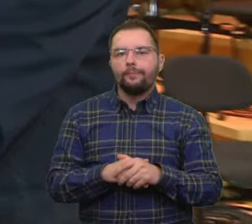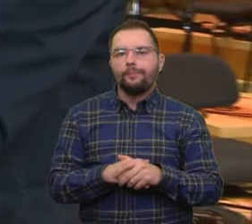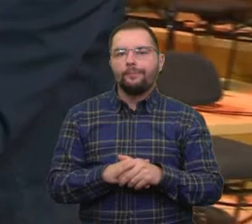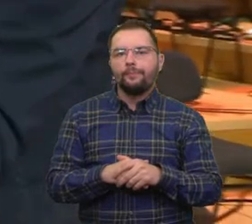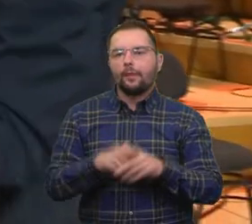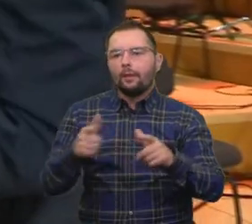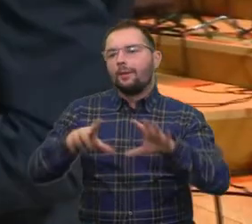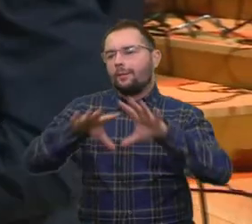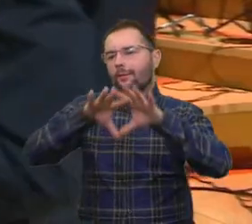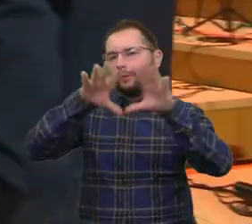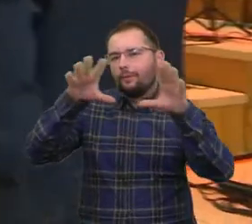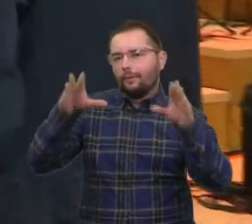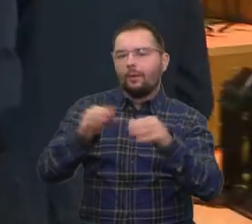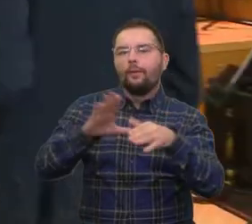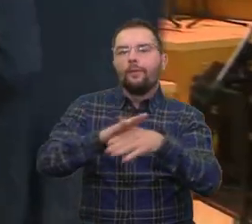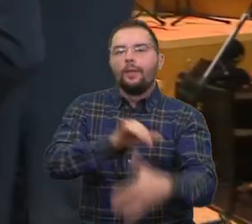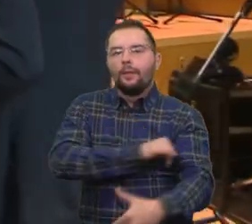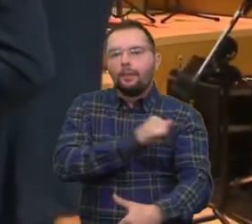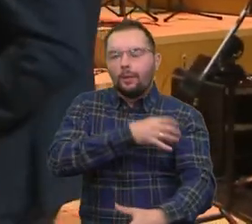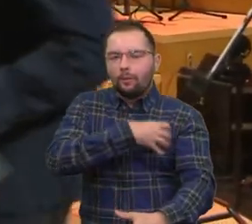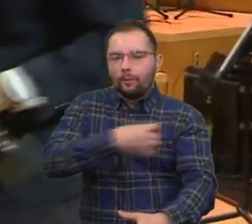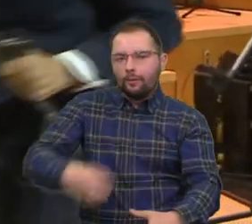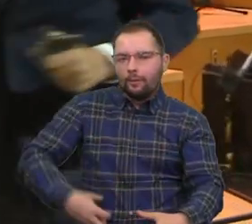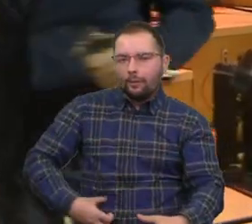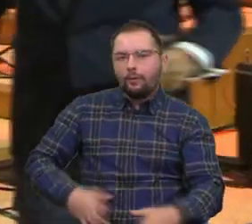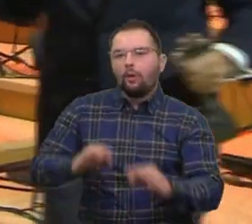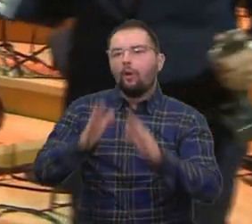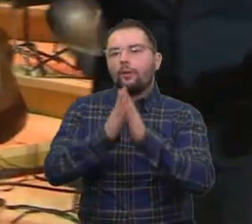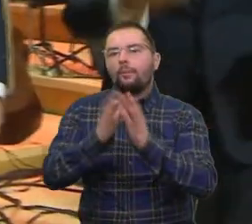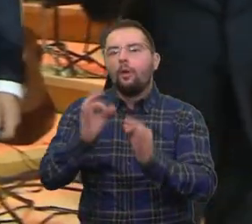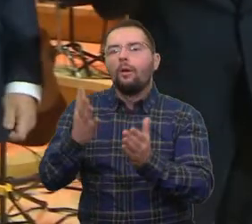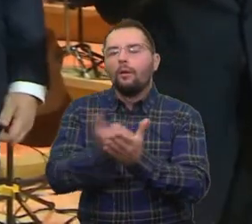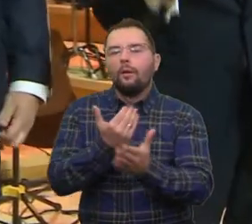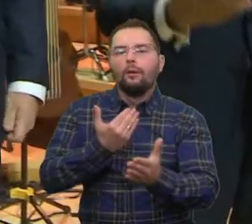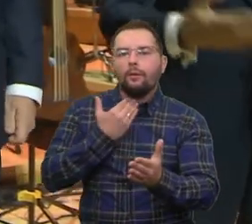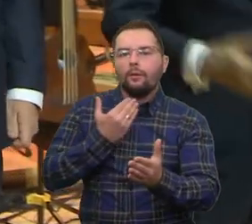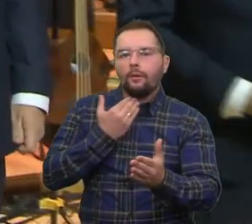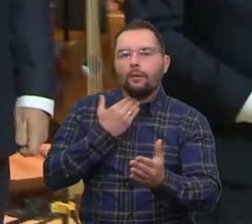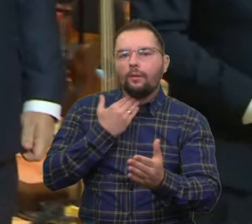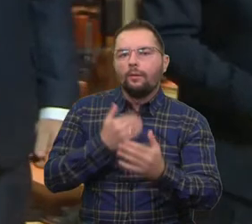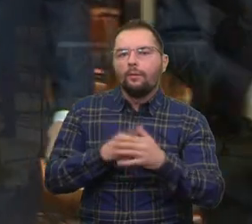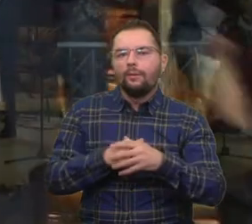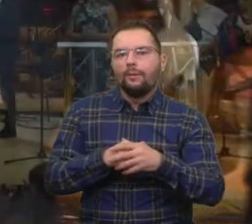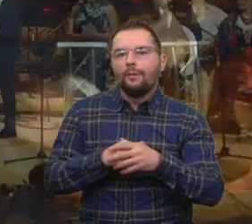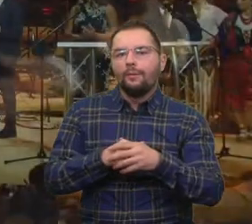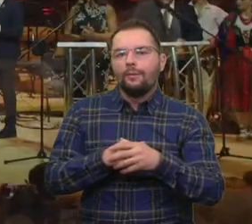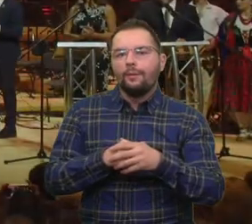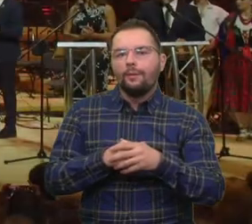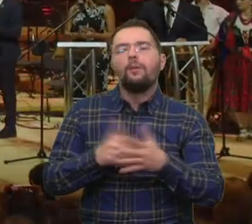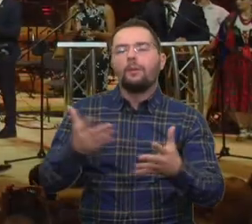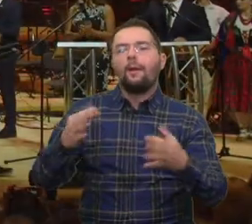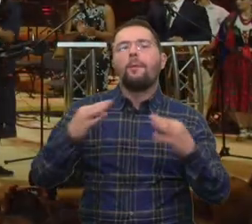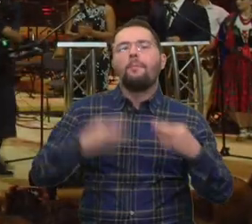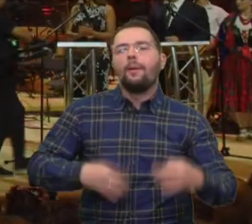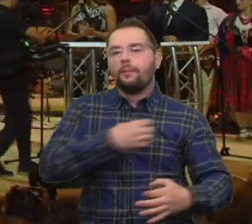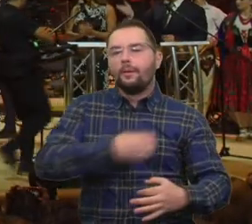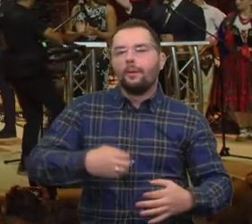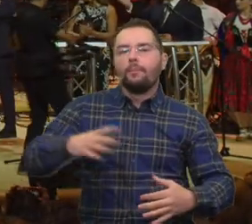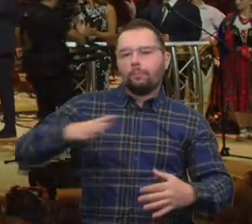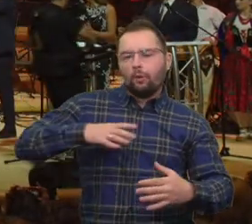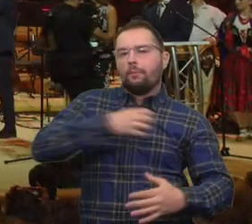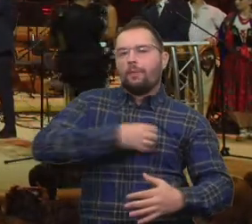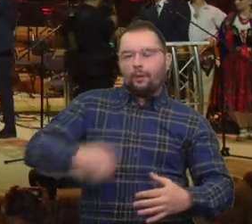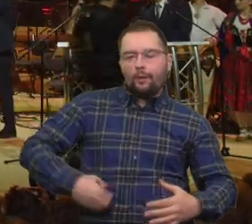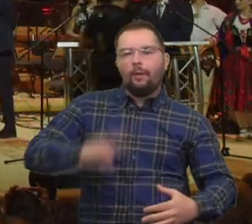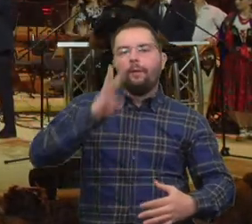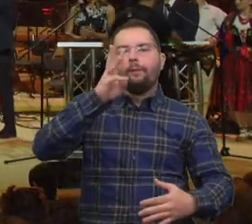Marszałkowie w komplecie. W imieniu marszałków prosimy o zabranie głosu pana marszałka Wojciecha Saługę.